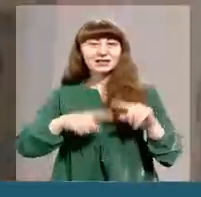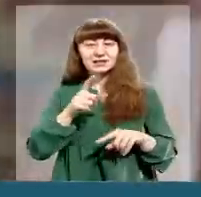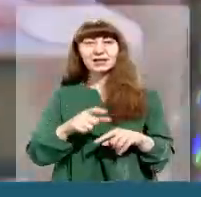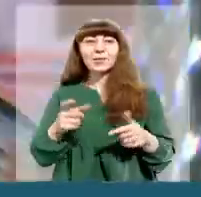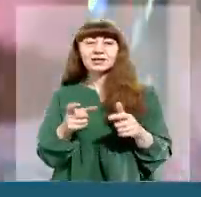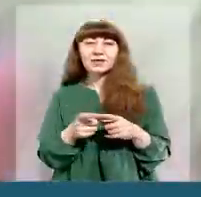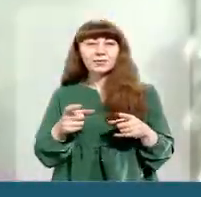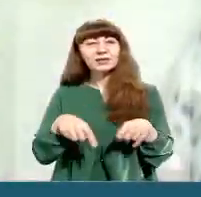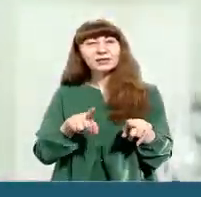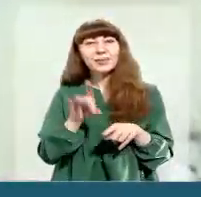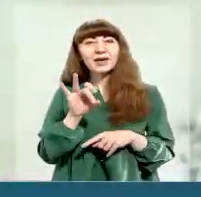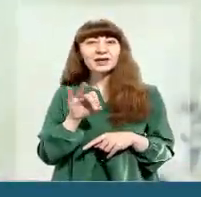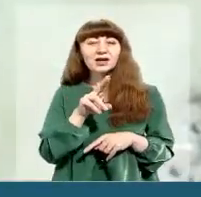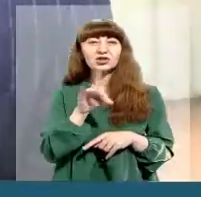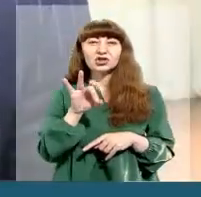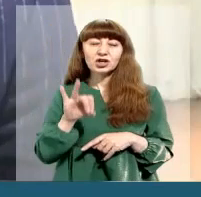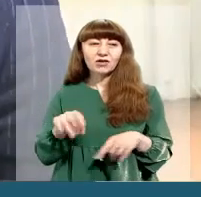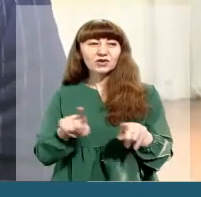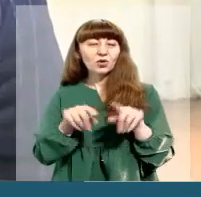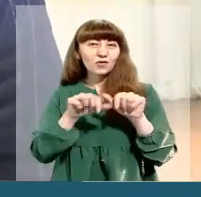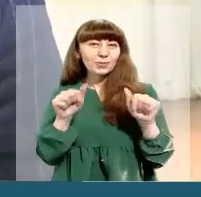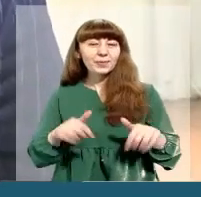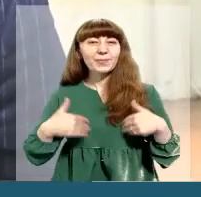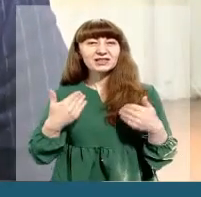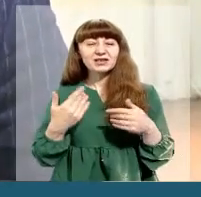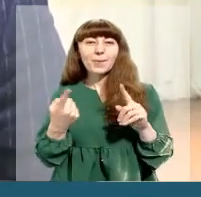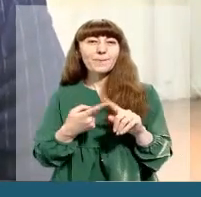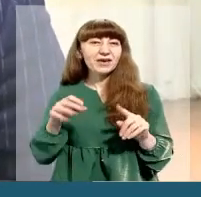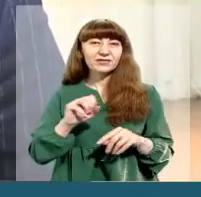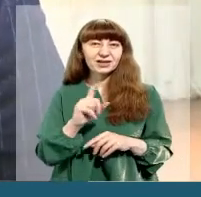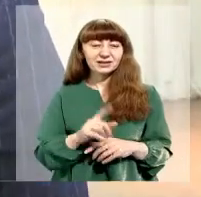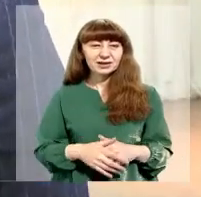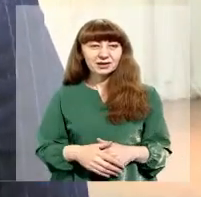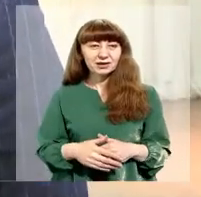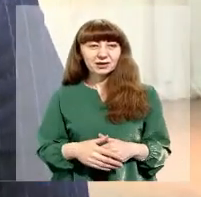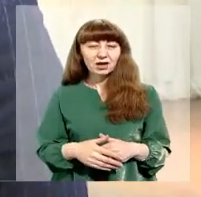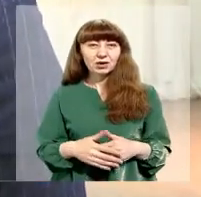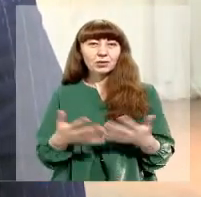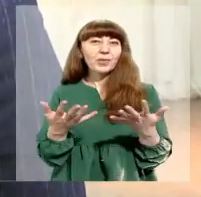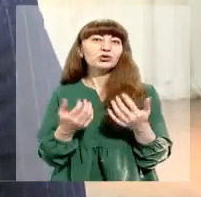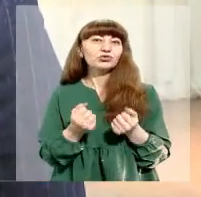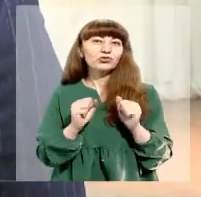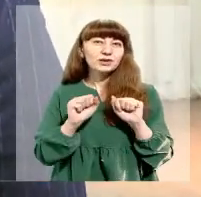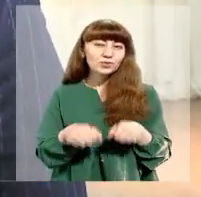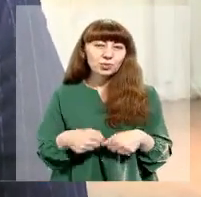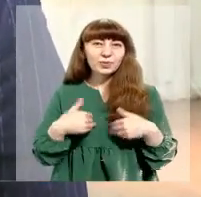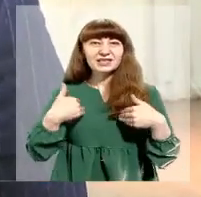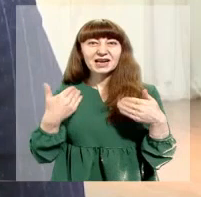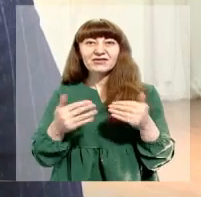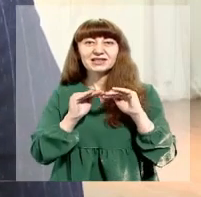в таком формате детей поздравляют впервые. Сегодня нам выпала честь поздравить детей, которые